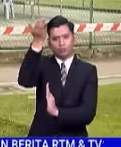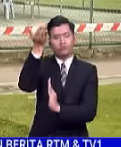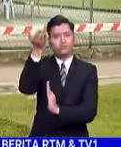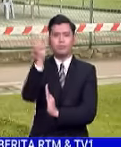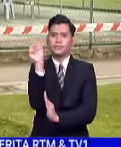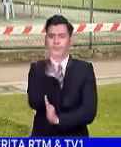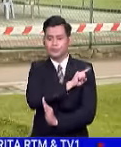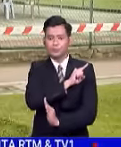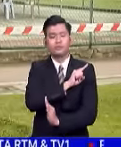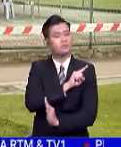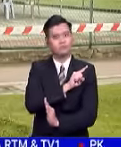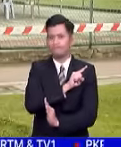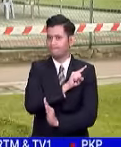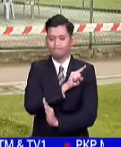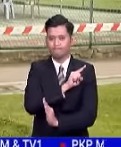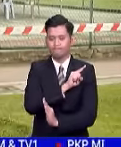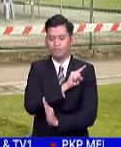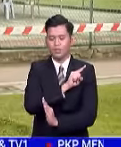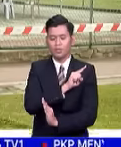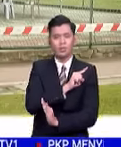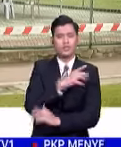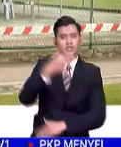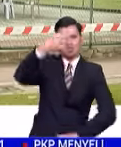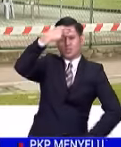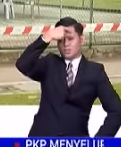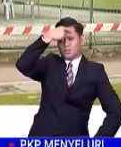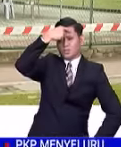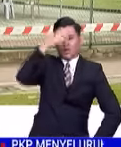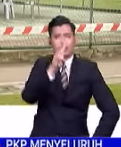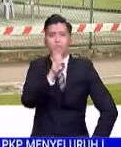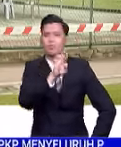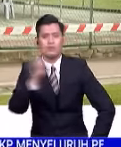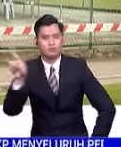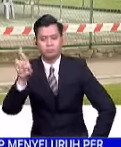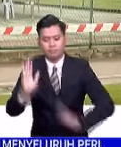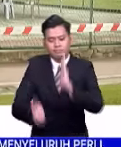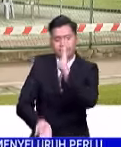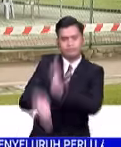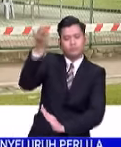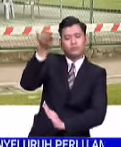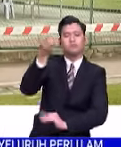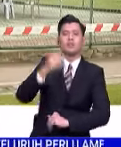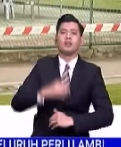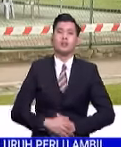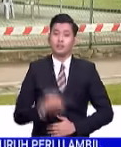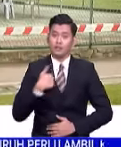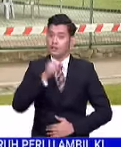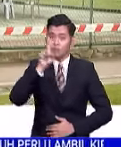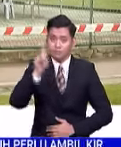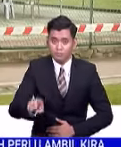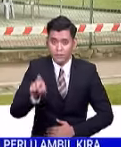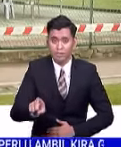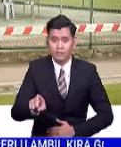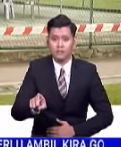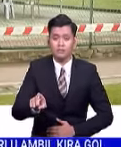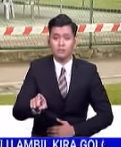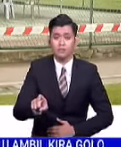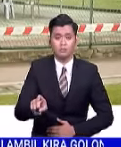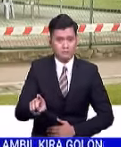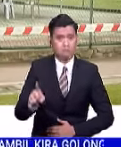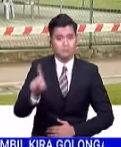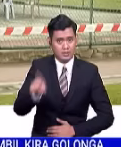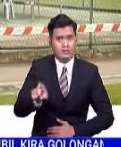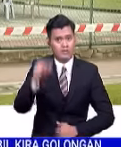dah jangka di luar jangkaan lah, 6,000 ke atas. Dan kita pun kena ingatlah kalau kita keluar